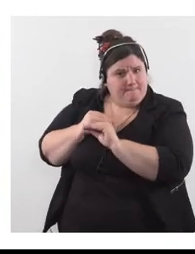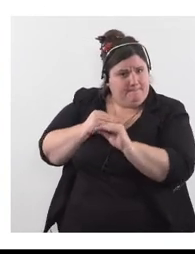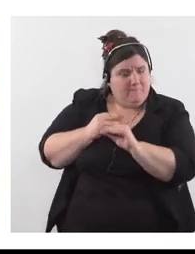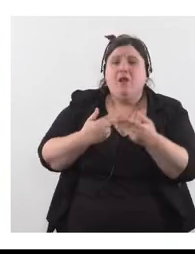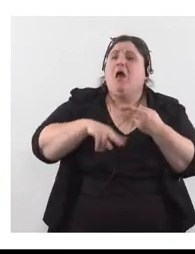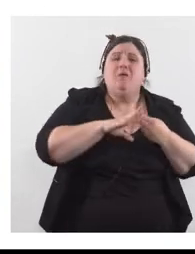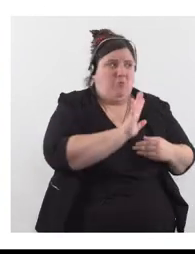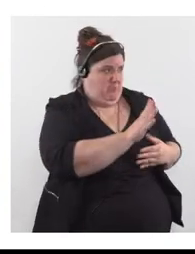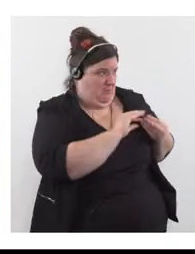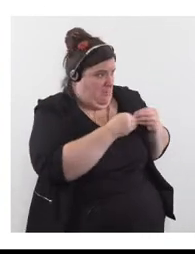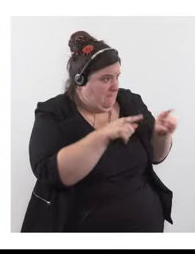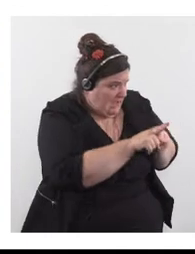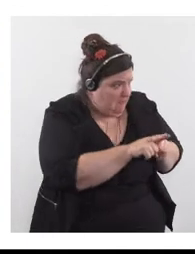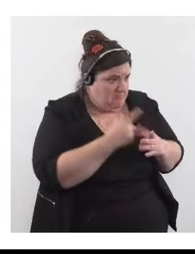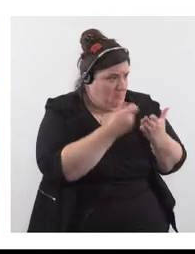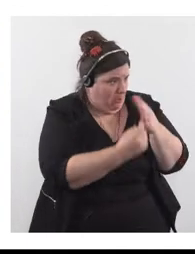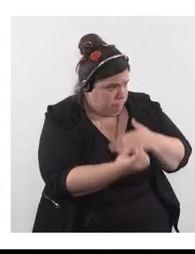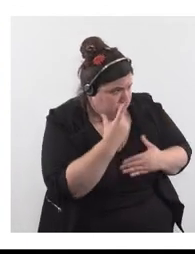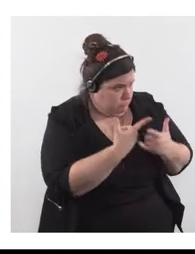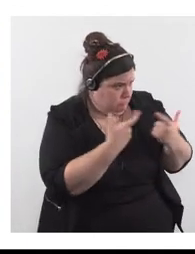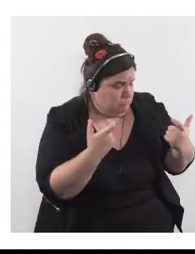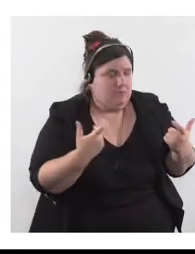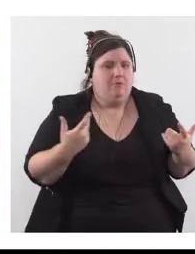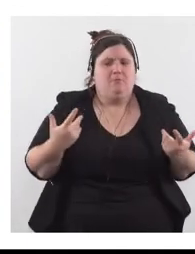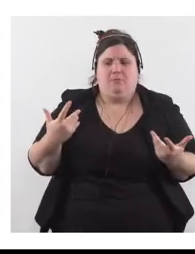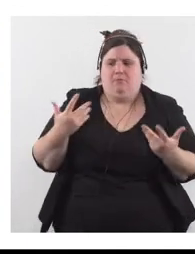décrit des mêmes problèmes avec les banques en Irlande.